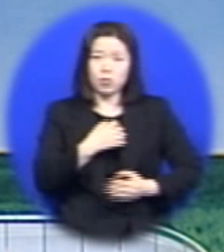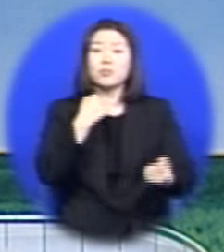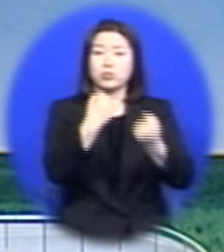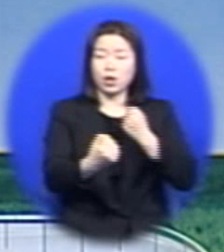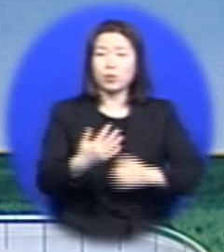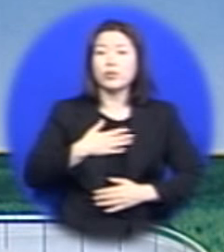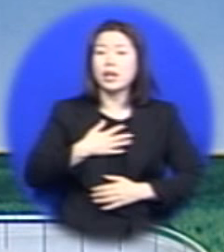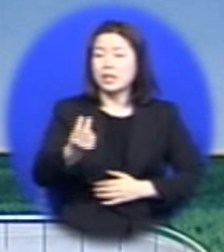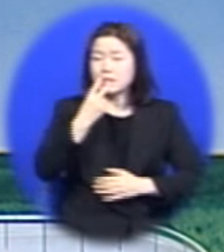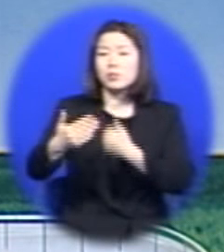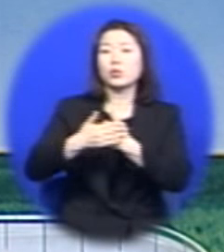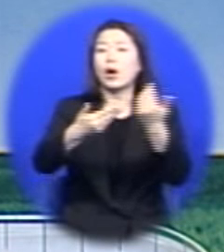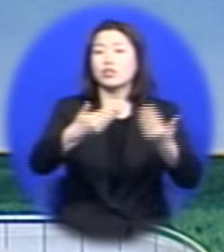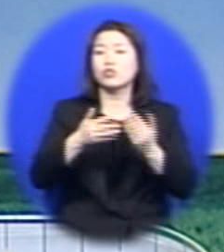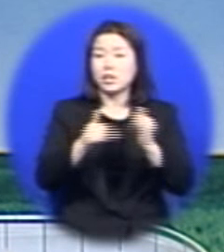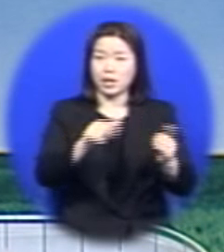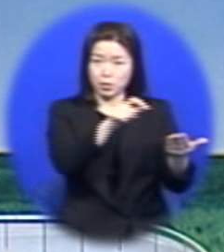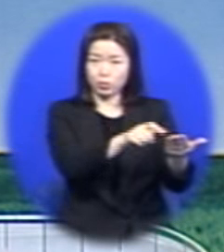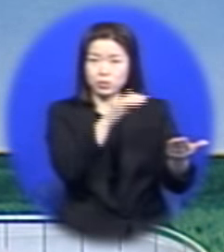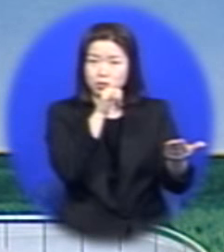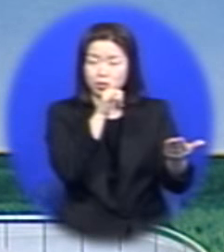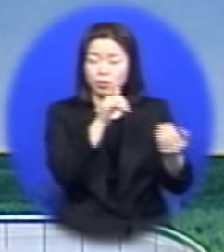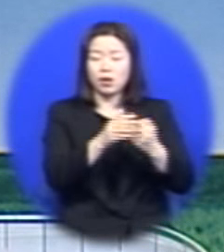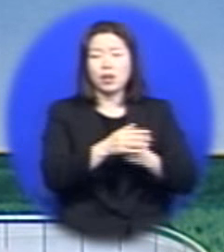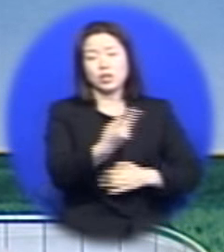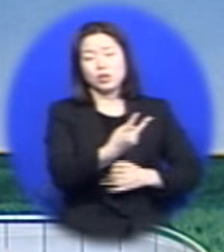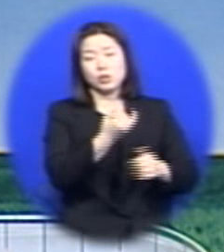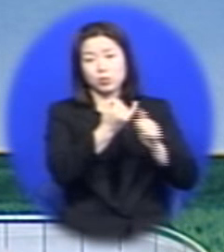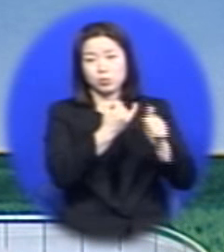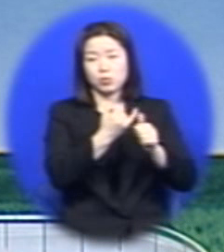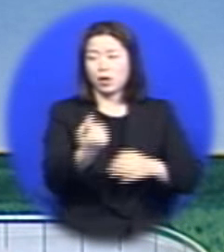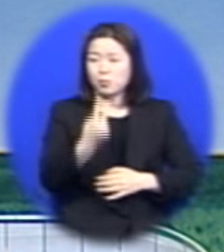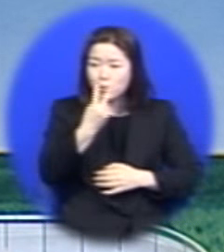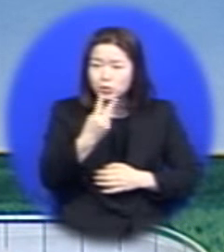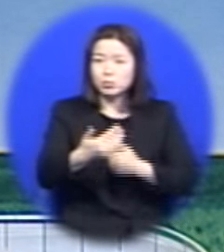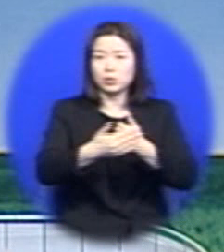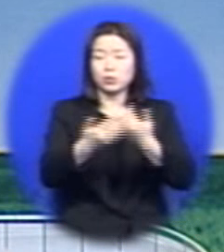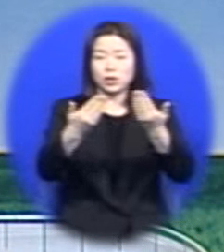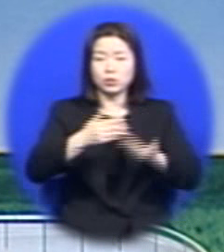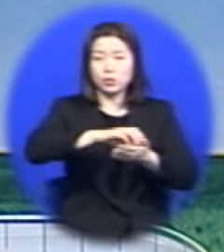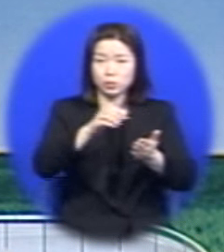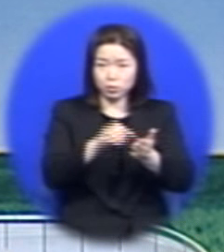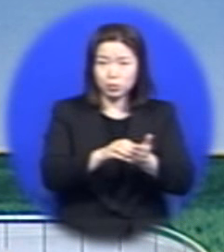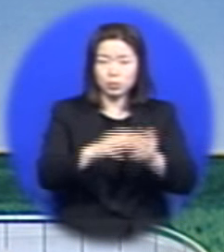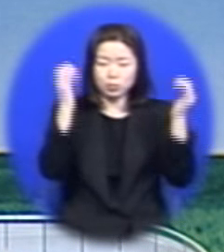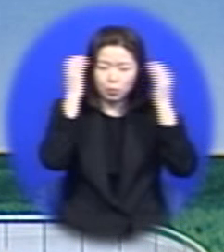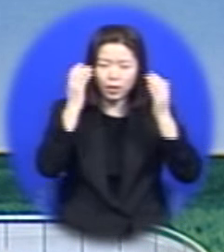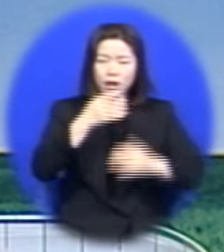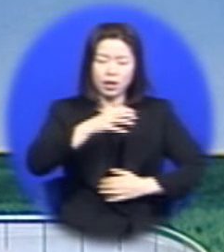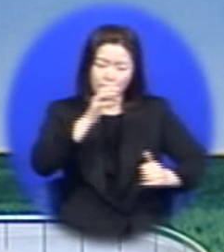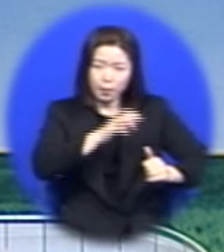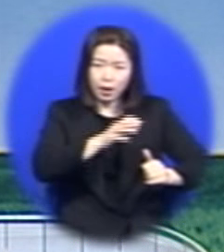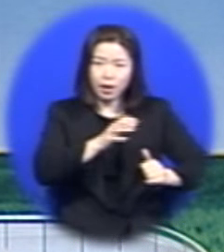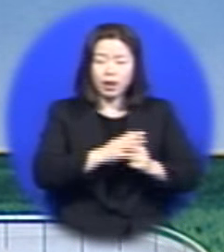브리스가와 아굴라 부부는 사도 바울과 정말 목숨을 함께 했을 정도로 그 고난과 핍박의